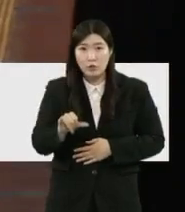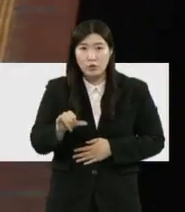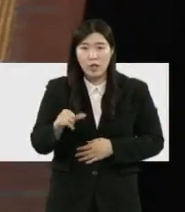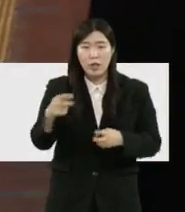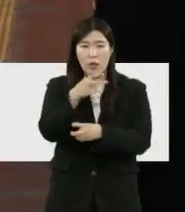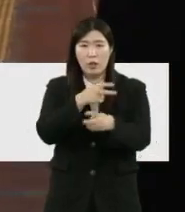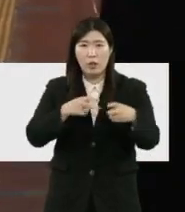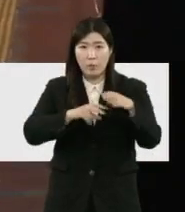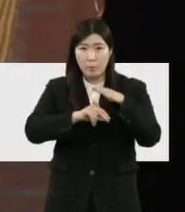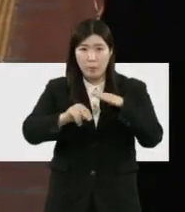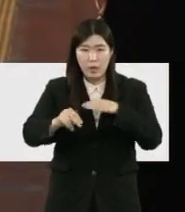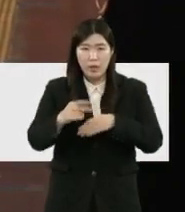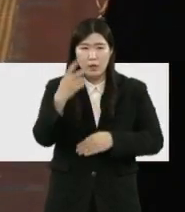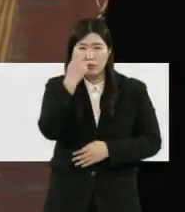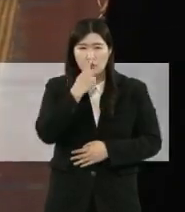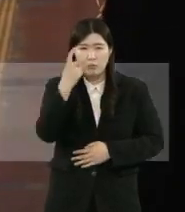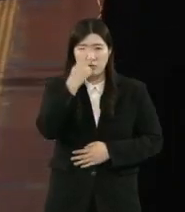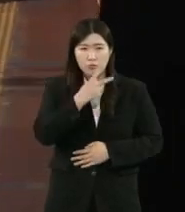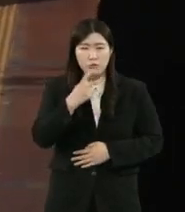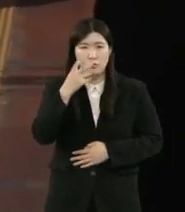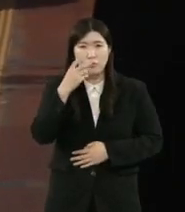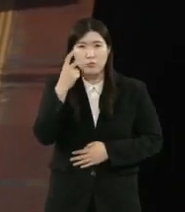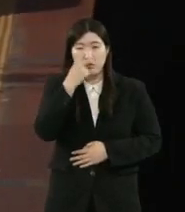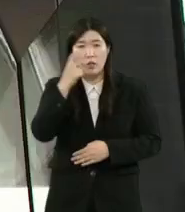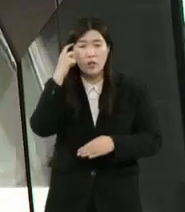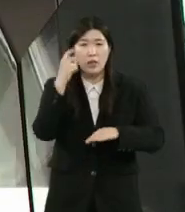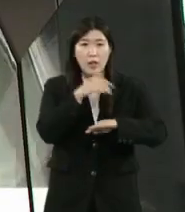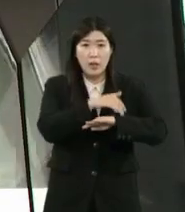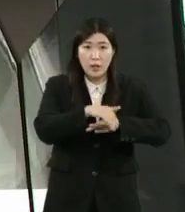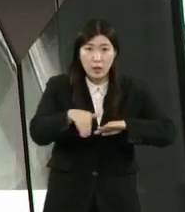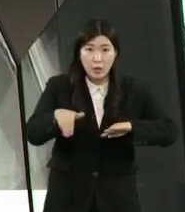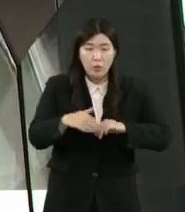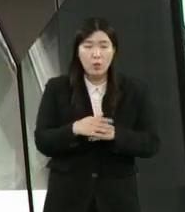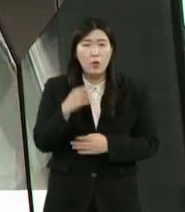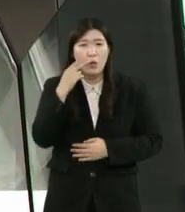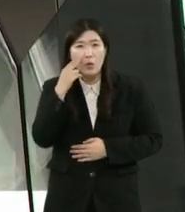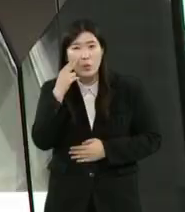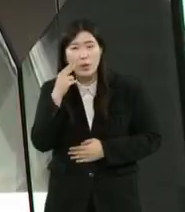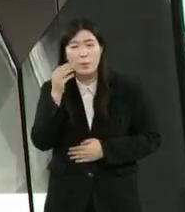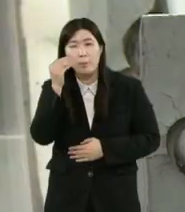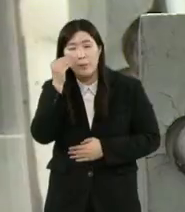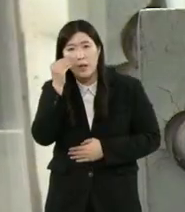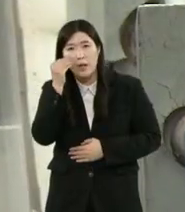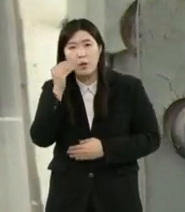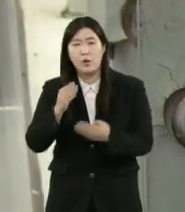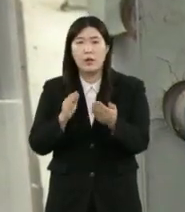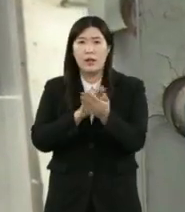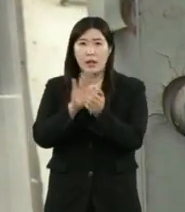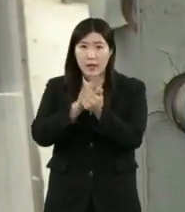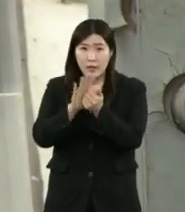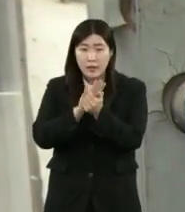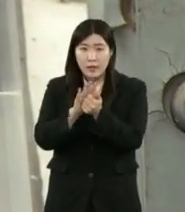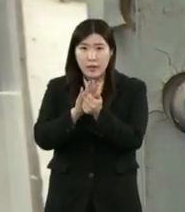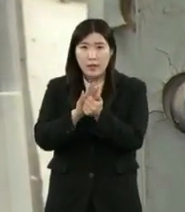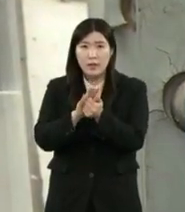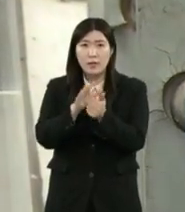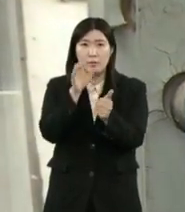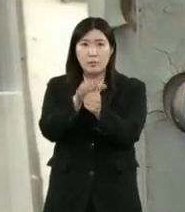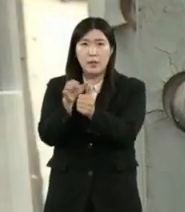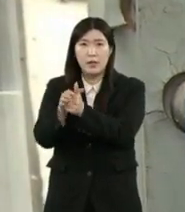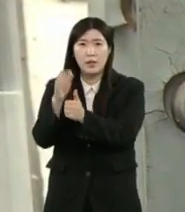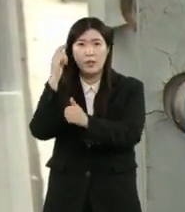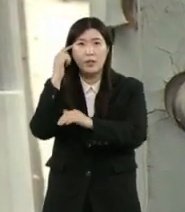상황을 살피고 정시 운행 과 비상 수송에 대비하며 주역의 는 수험생 안내 전담 직원을 추가 배치